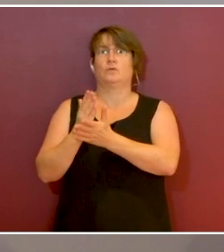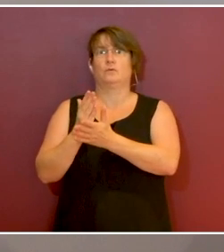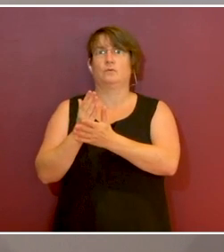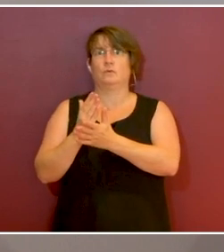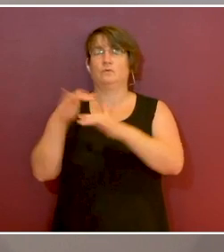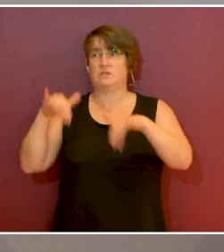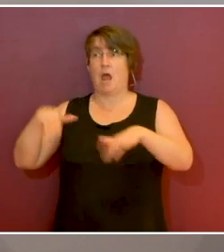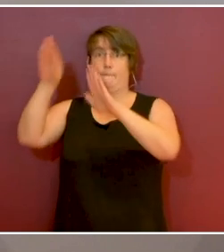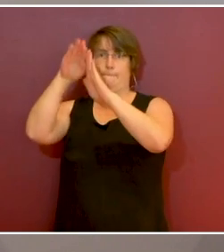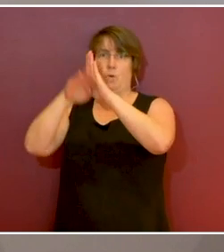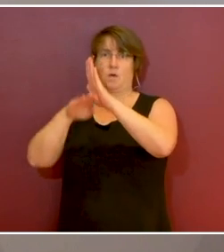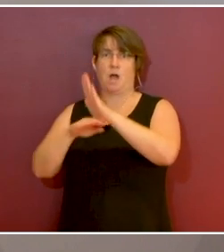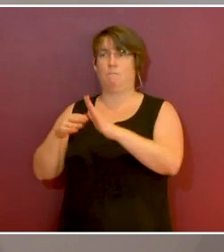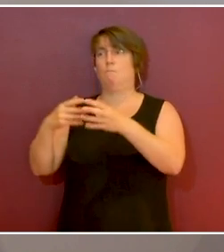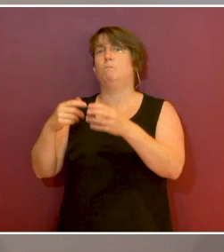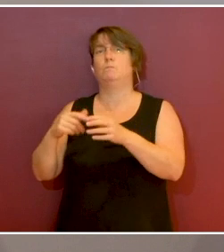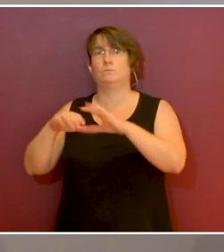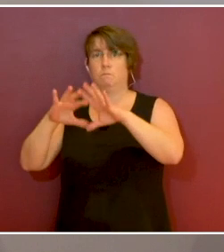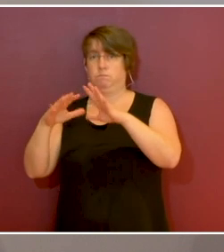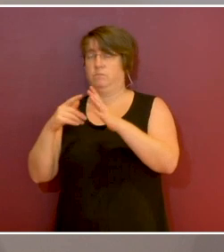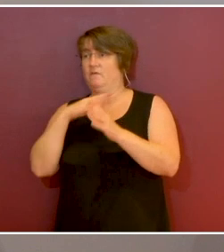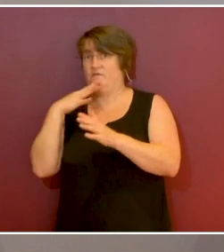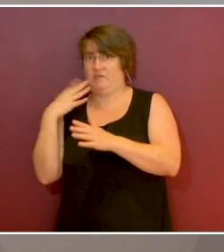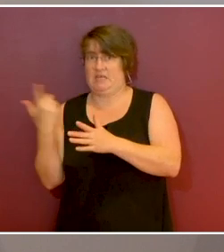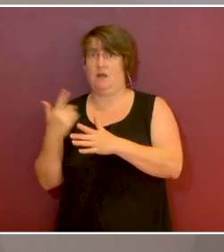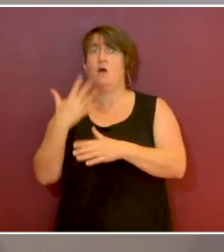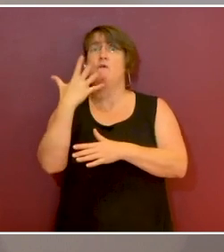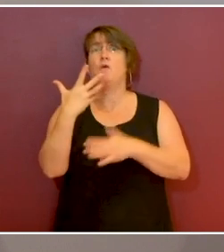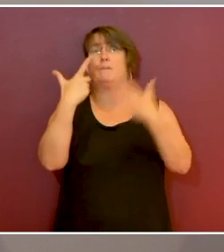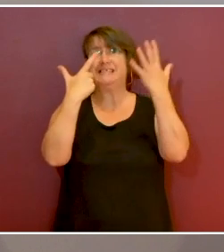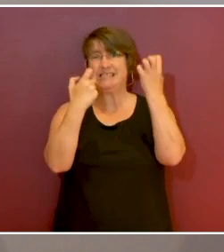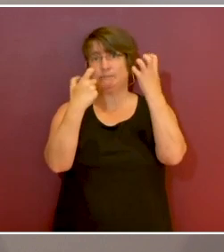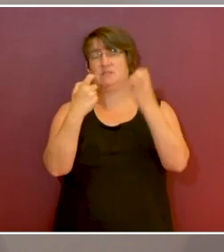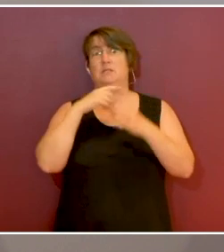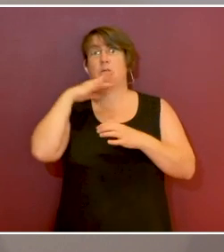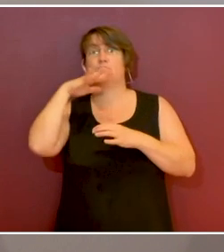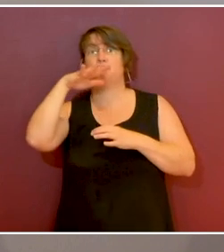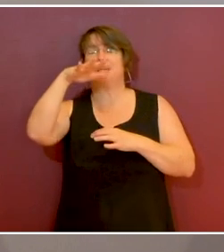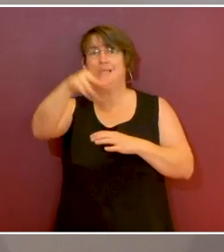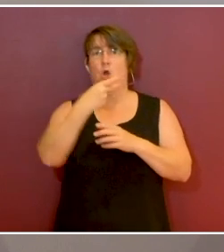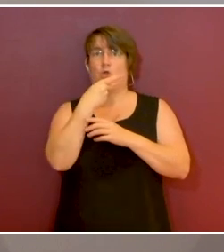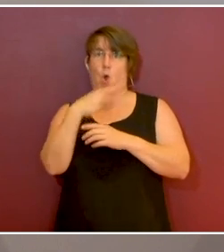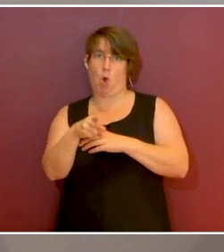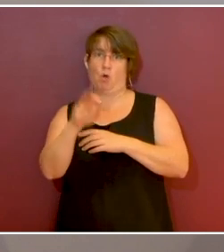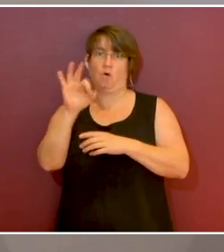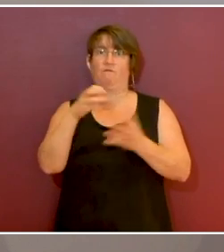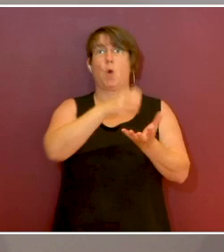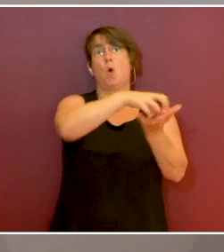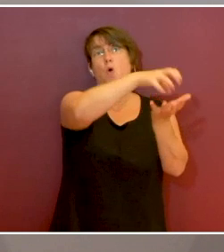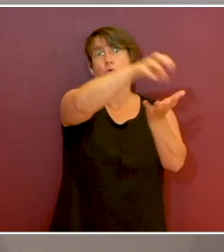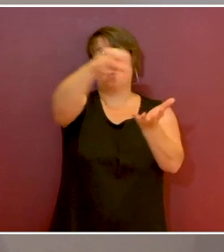umfangreiches Programm des Landes, 75 Millionen Euro, die für die Kommunen zur Verfügung stehen,